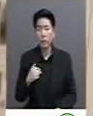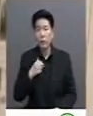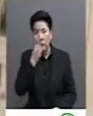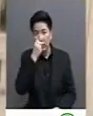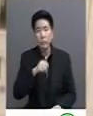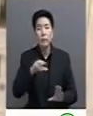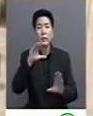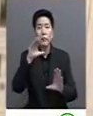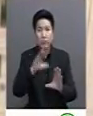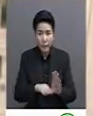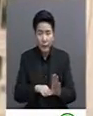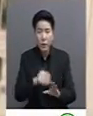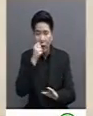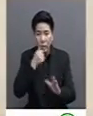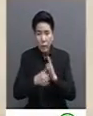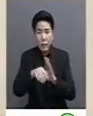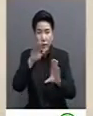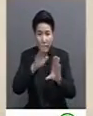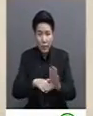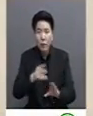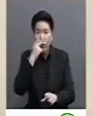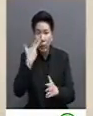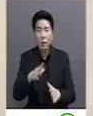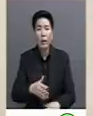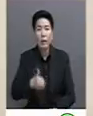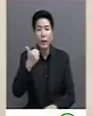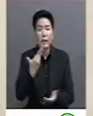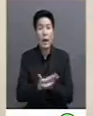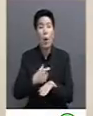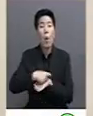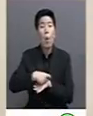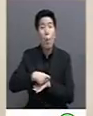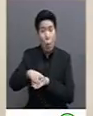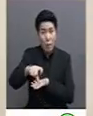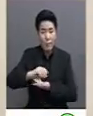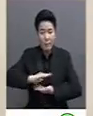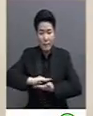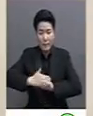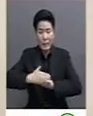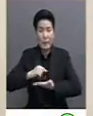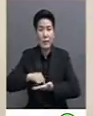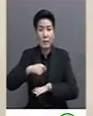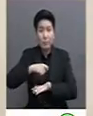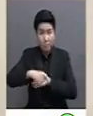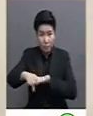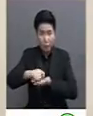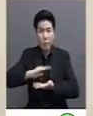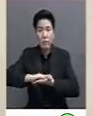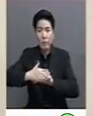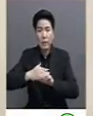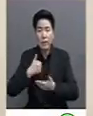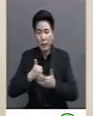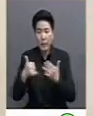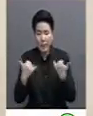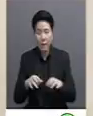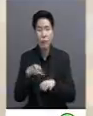ไปสมัครฮะสมัครเสร็จปุ๊บได้ข้อมูลมาว่าต้องโอนเงินเข้าบัญชีบัญชีหนึ่งจึงจะสามารถที่จะเข้าไปเล่น